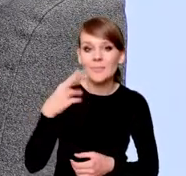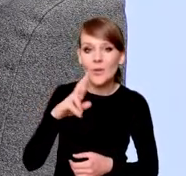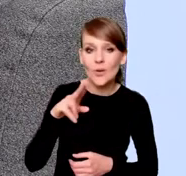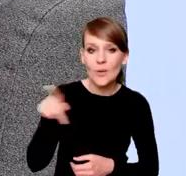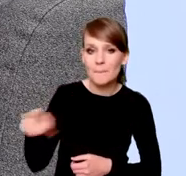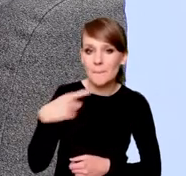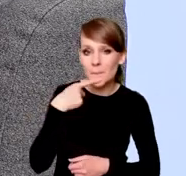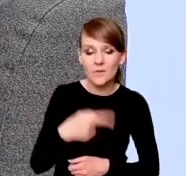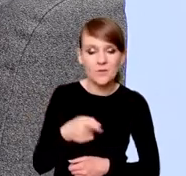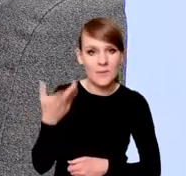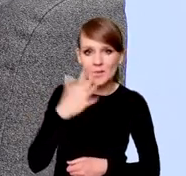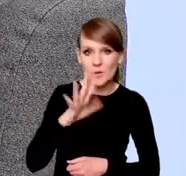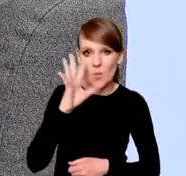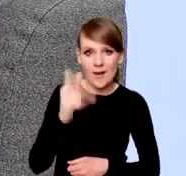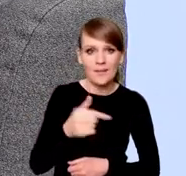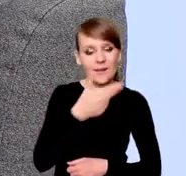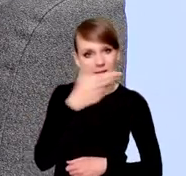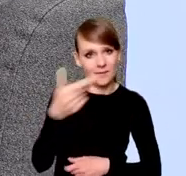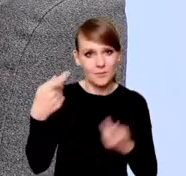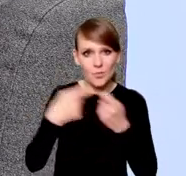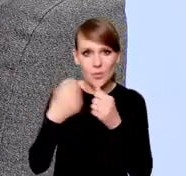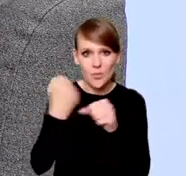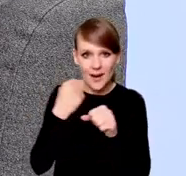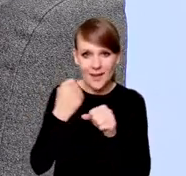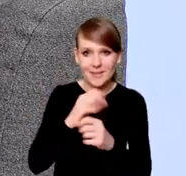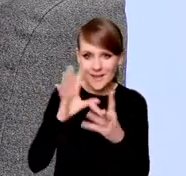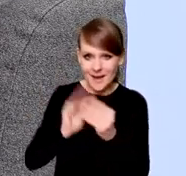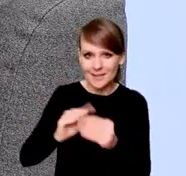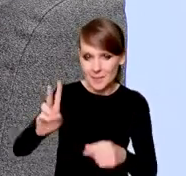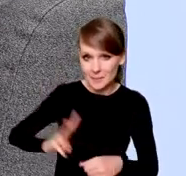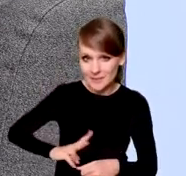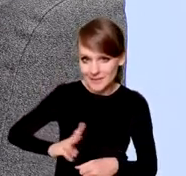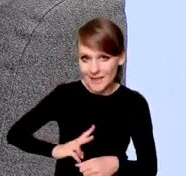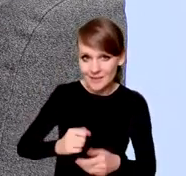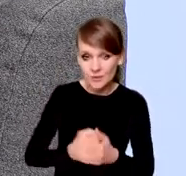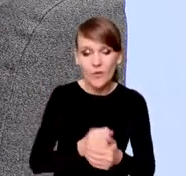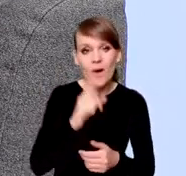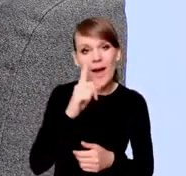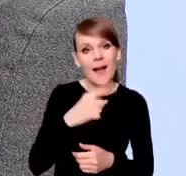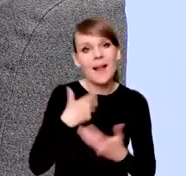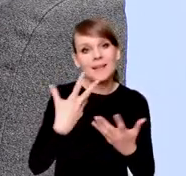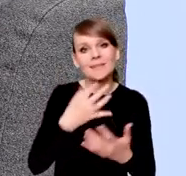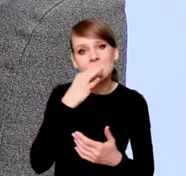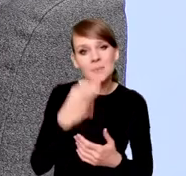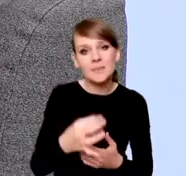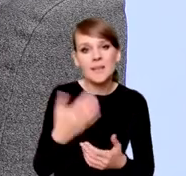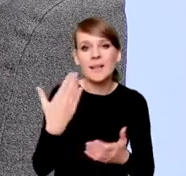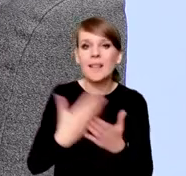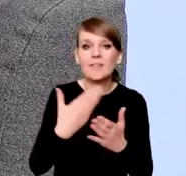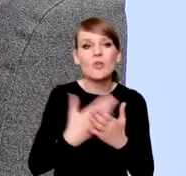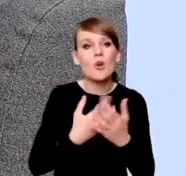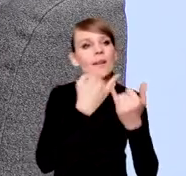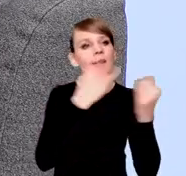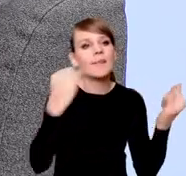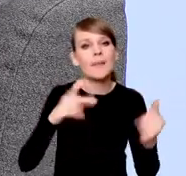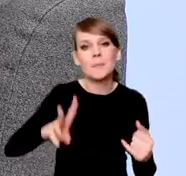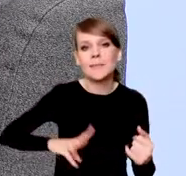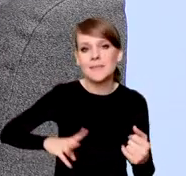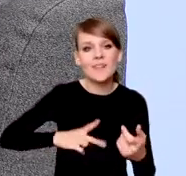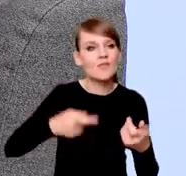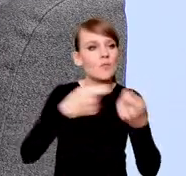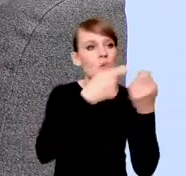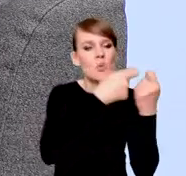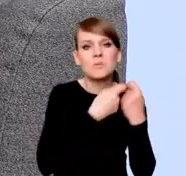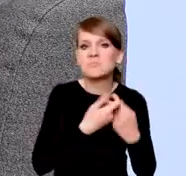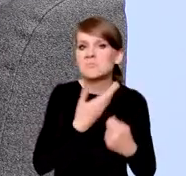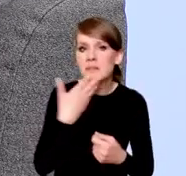pięknie powiedział o współpracy z tym ministerstwem, ale ja bym jednak zapytała, dlaczego jeszcze nie z innym? Prawda? Dlaczego